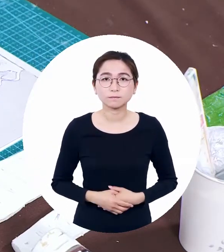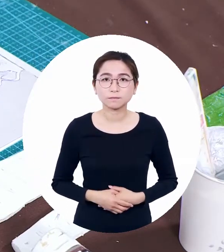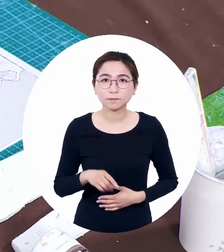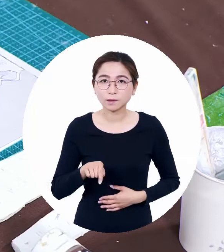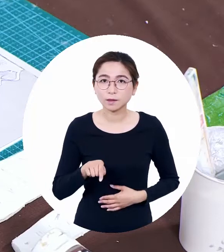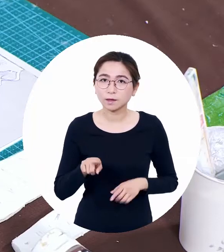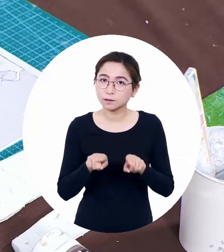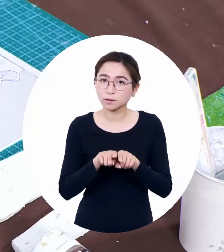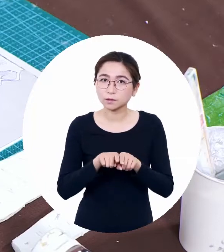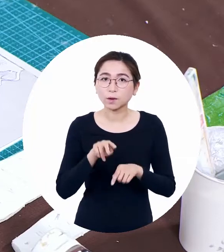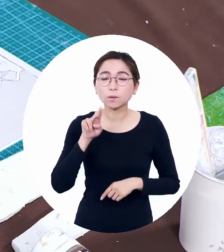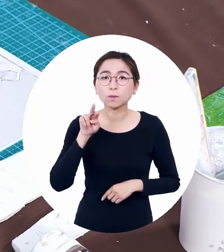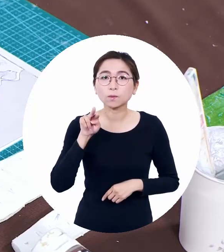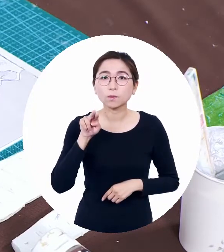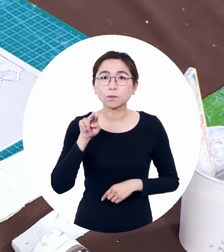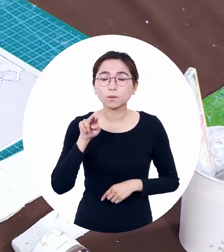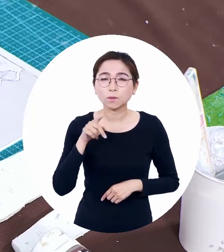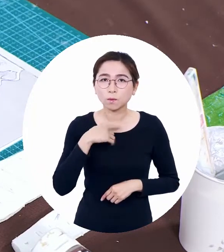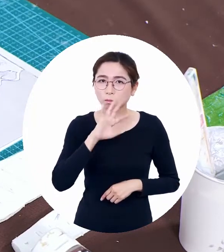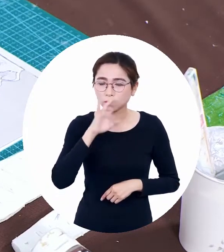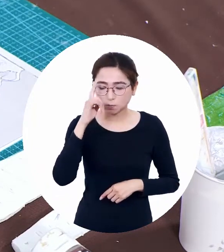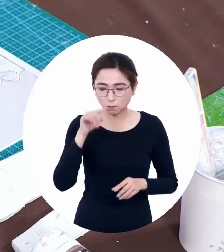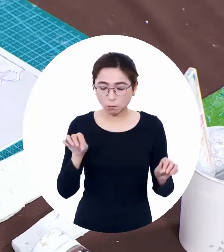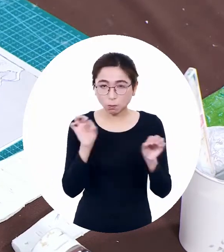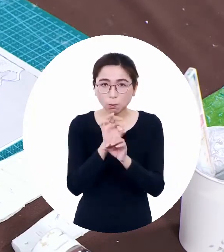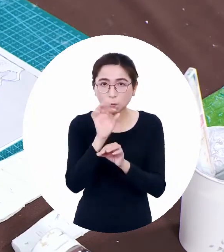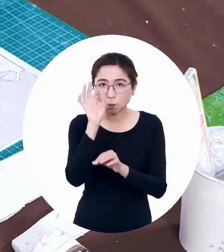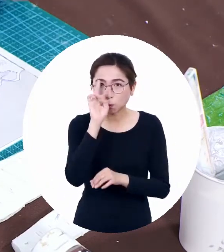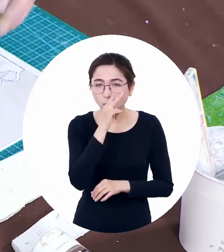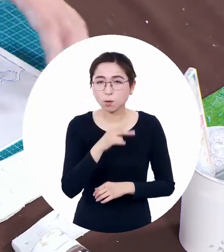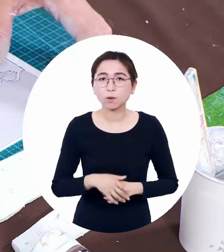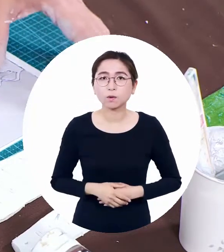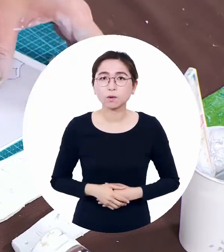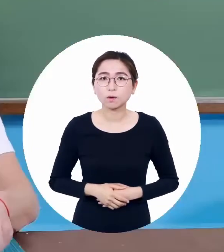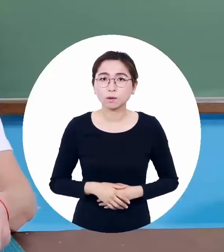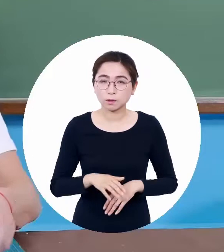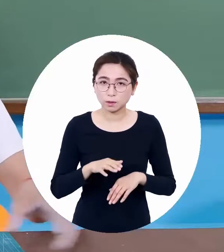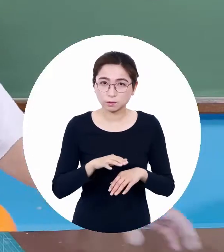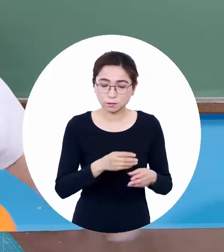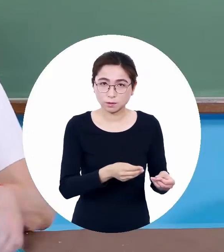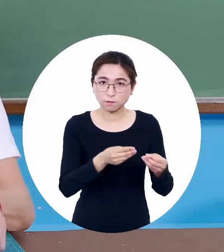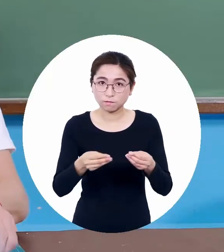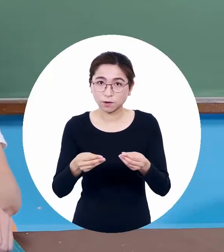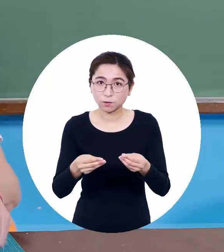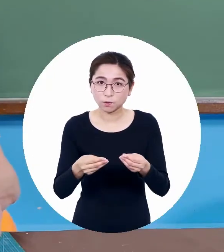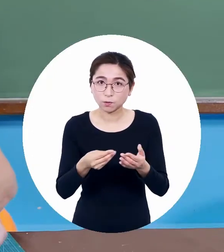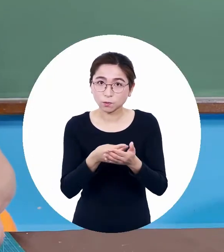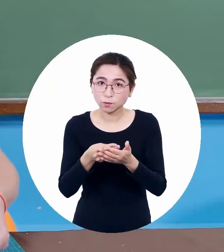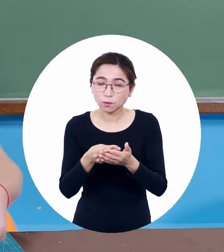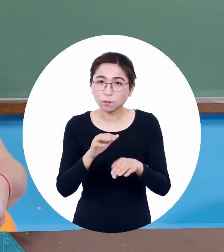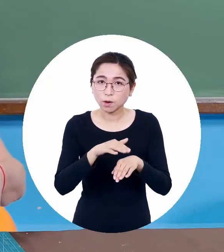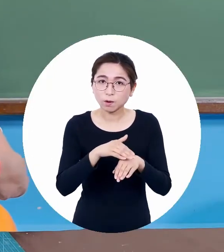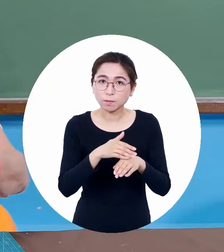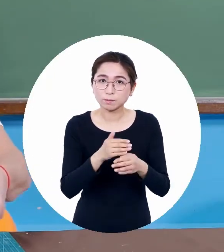因為我唔依、這個嘢係綠色嚟嘅。咁我唔希望調轉位置咯，咁我而家一攞翻個圖出